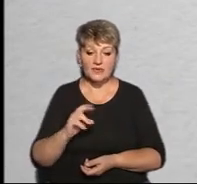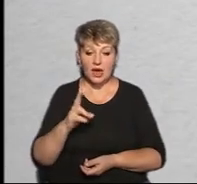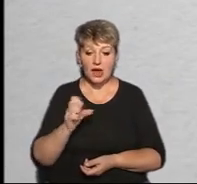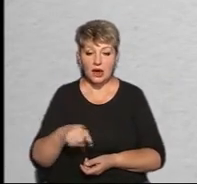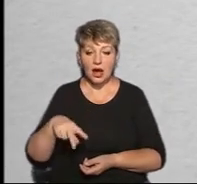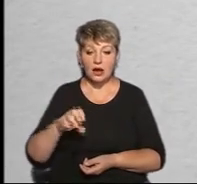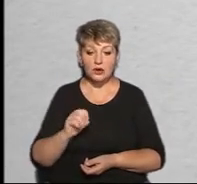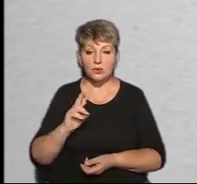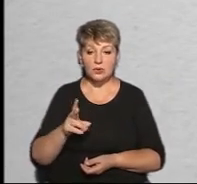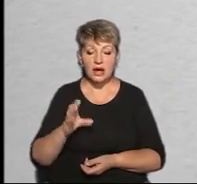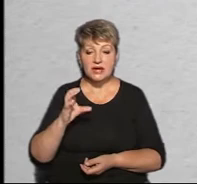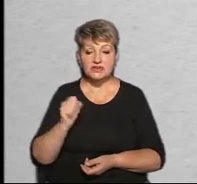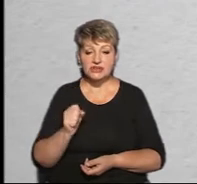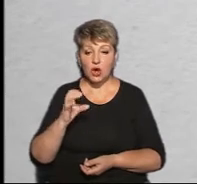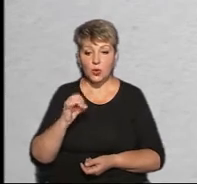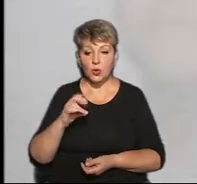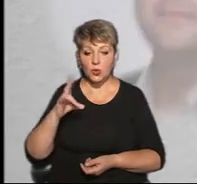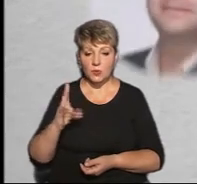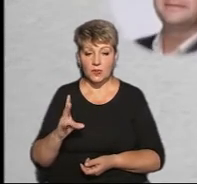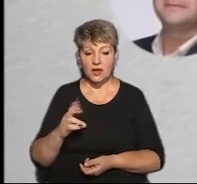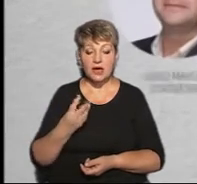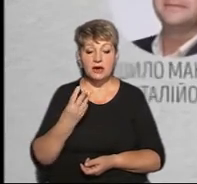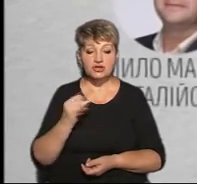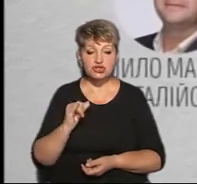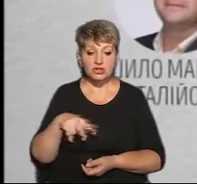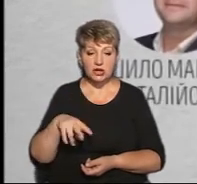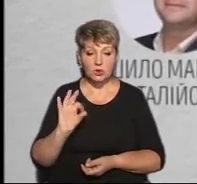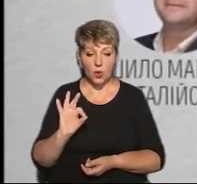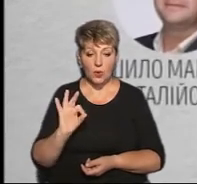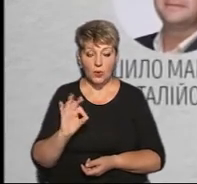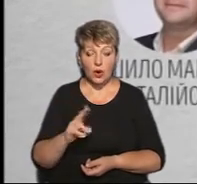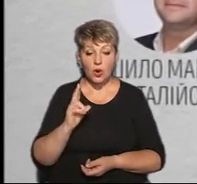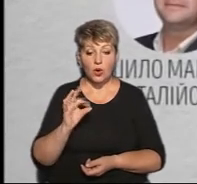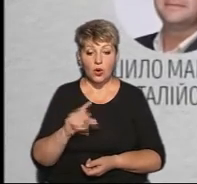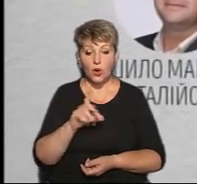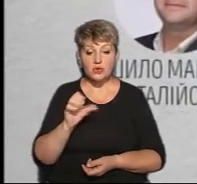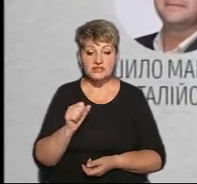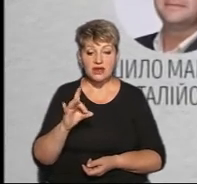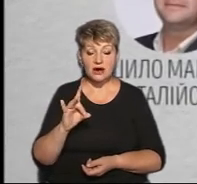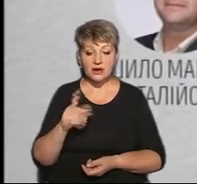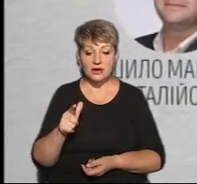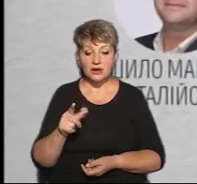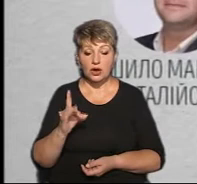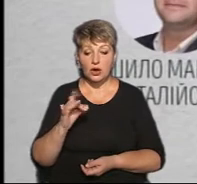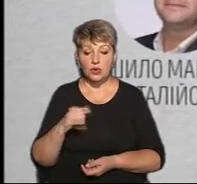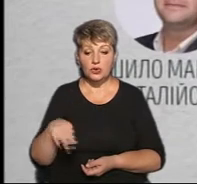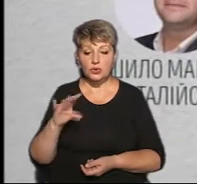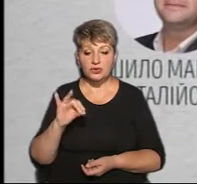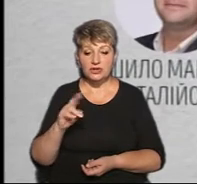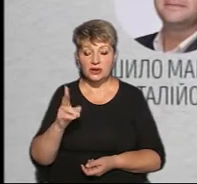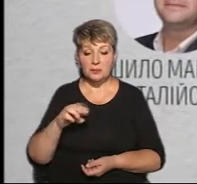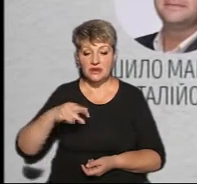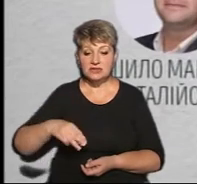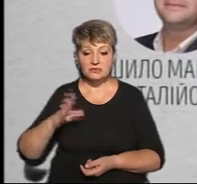Артем Анатолійович, Саюн Олександр Вікторович, Шило Максим Віталійович, Козир Віталій Вікторович, Рудик Максим